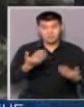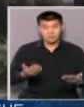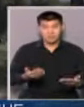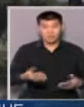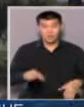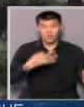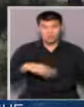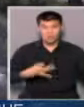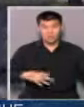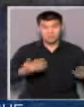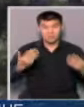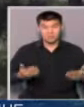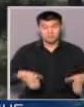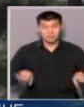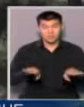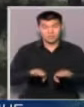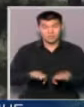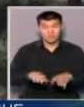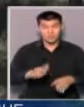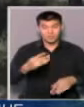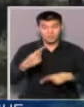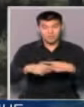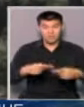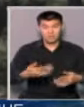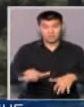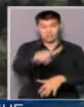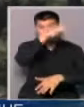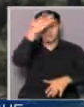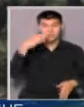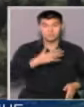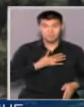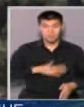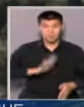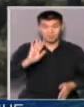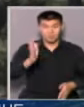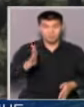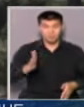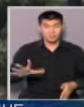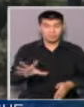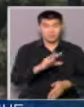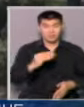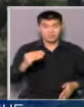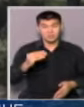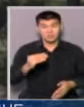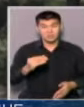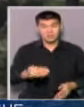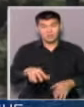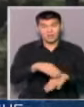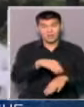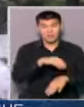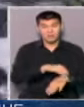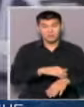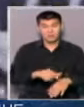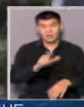берсін, домбырамыз өнері жарқырай берсін. Аспанымыз ашық, еліміз тыныш болсын. Мына іс-шараны өткізіп отырған